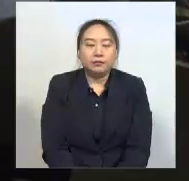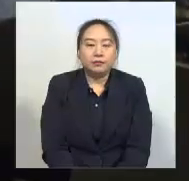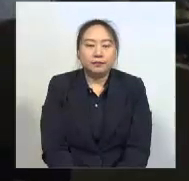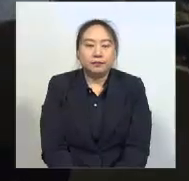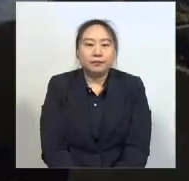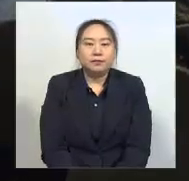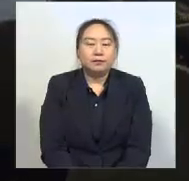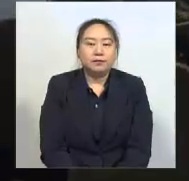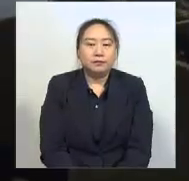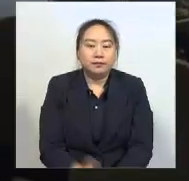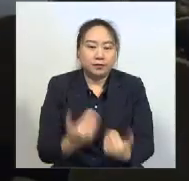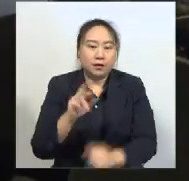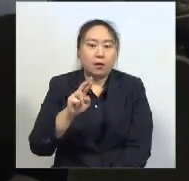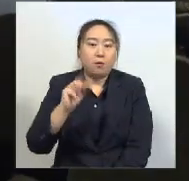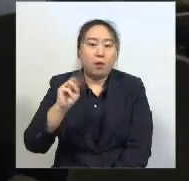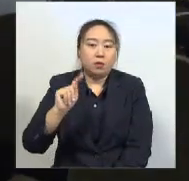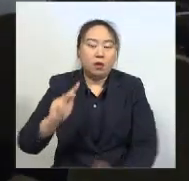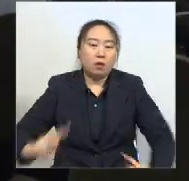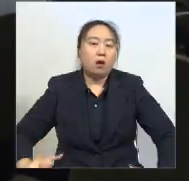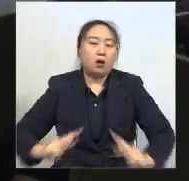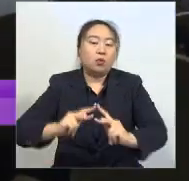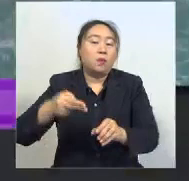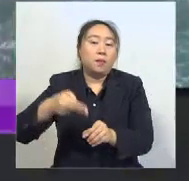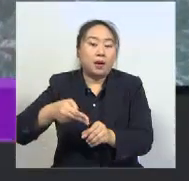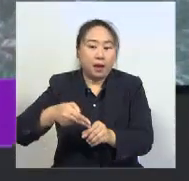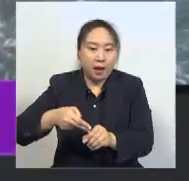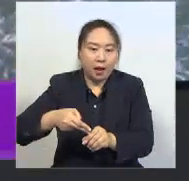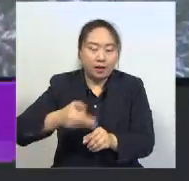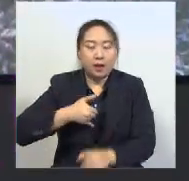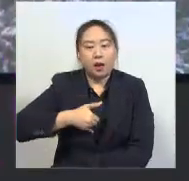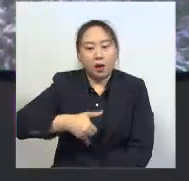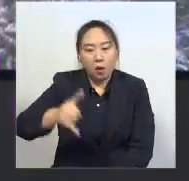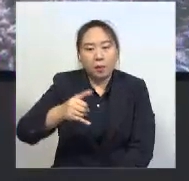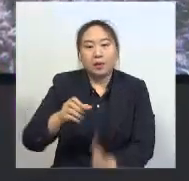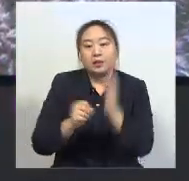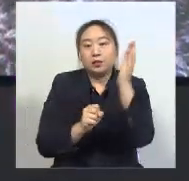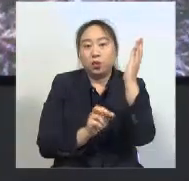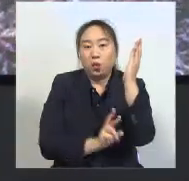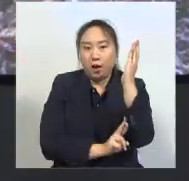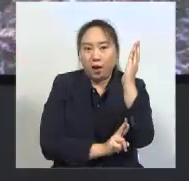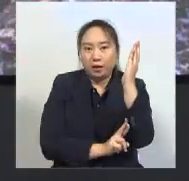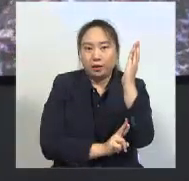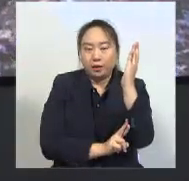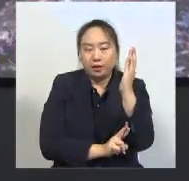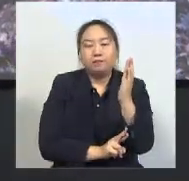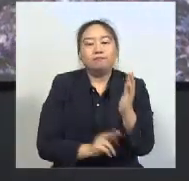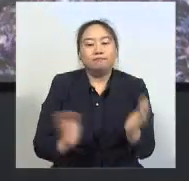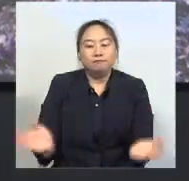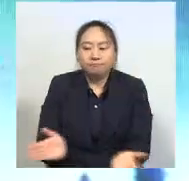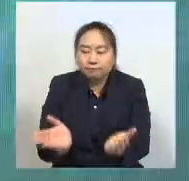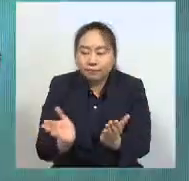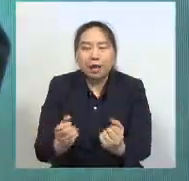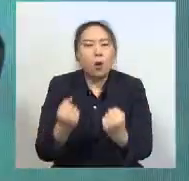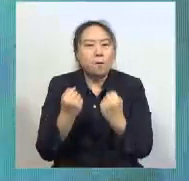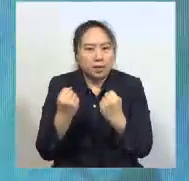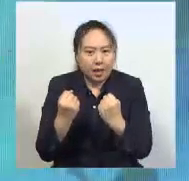นายสนธิรัตน์สนธิจิรวงศ์รัฐมนตรีว่าการกระทรวงพลังงานลงพื้นที่ไปที่จังหวัดสุราษฎร์ธานีค่ะเพื่อสร้างความมั่นใจเรื่อง